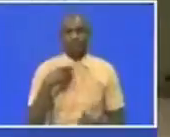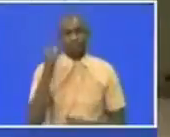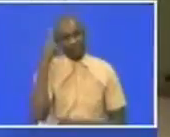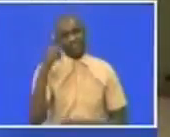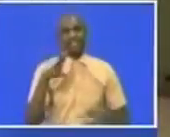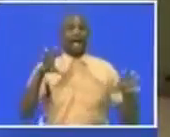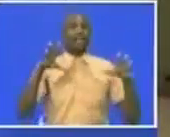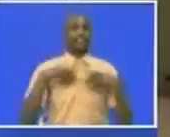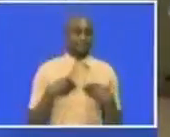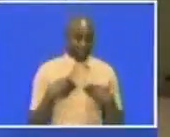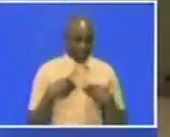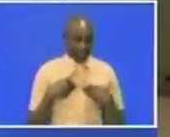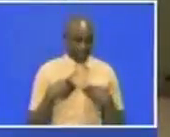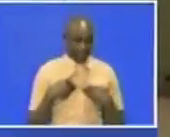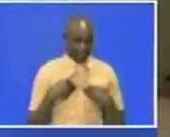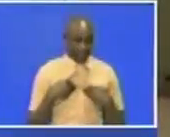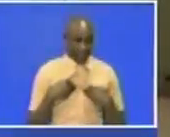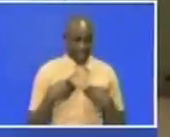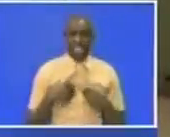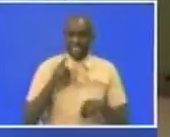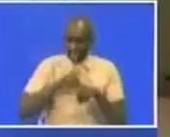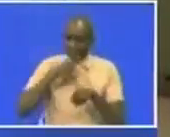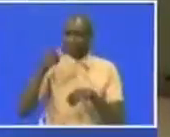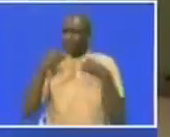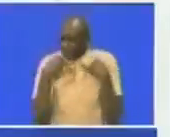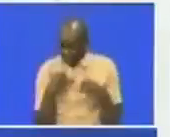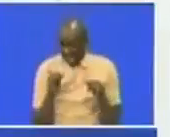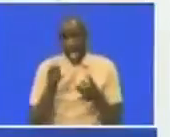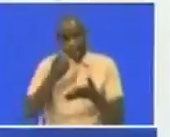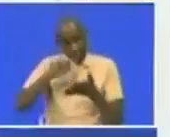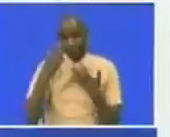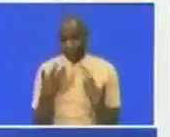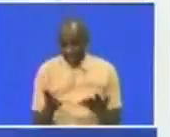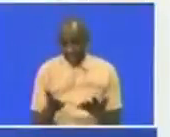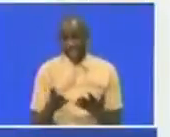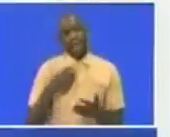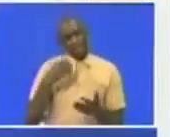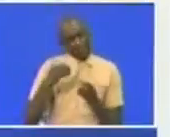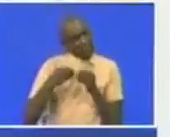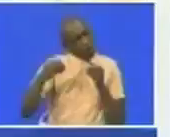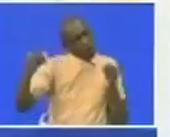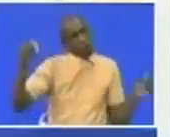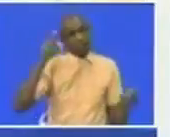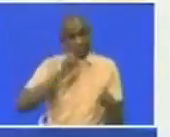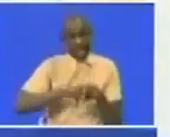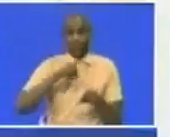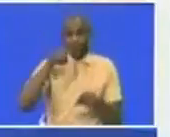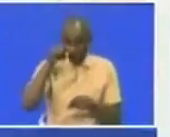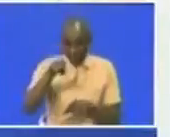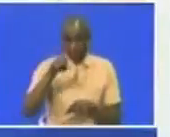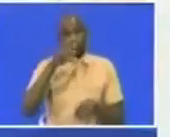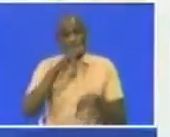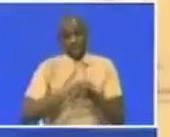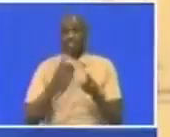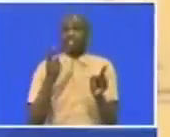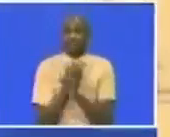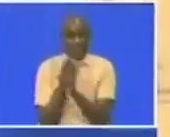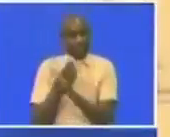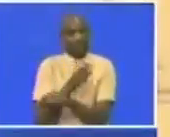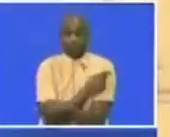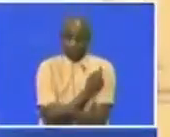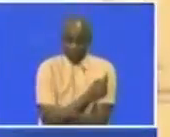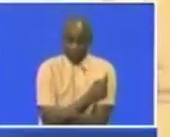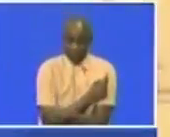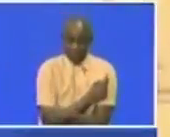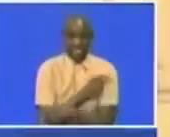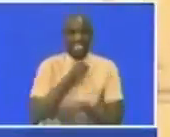wanakubali. Japo majaribio yote yamepitishwa, itachukua muda kidogo kabla chanjo hiyo kupatikana hospitalini. Waki